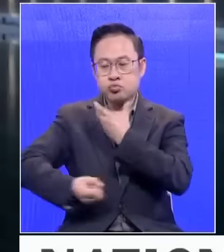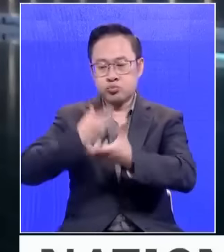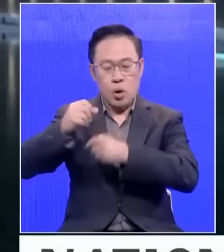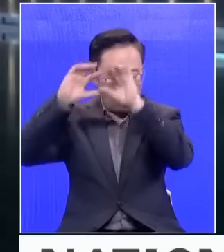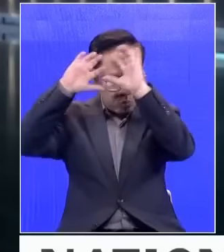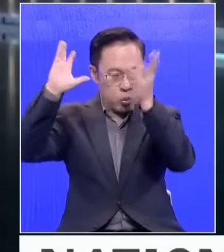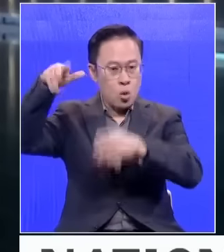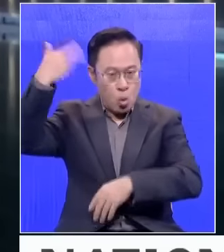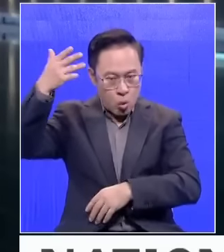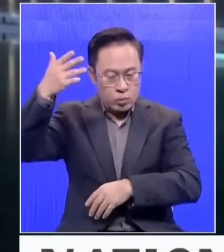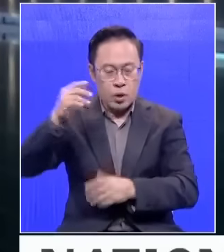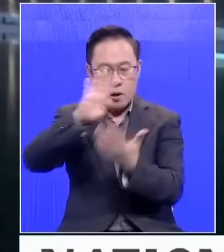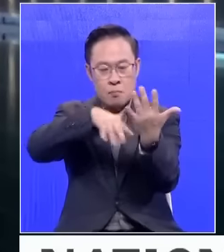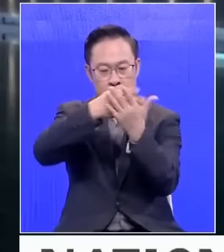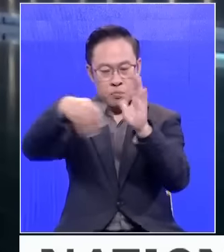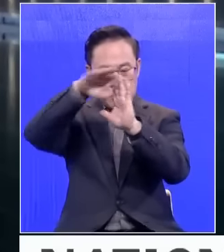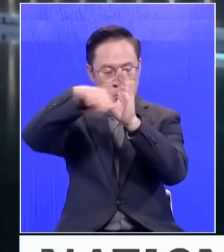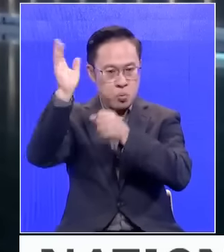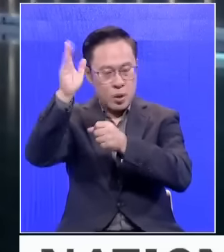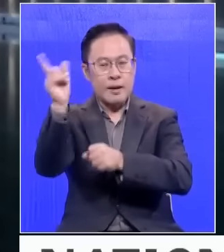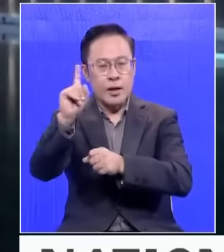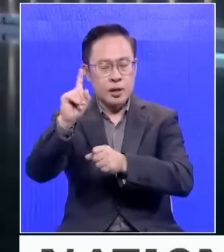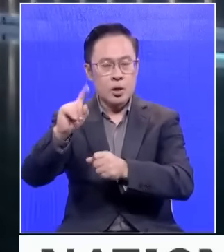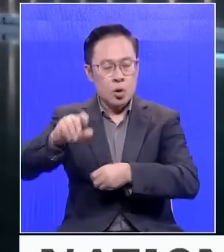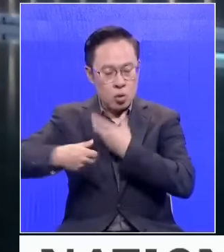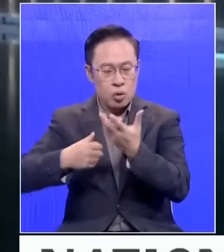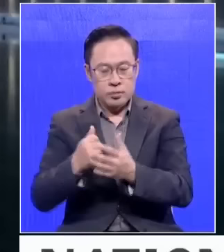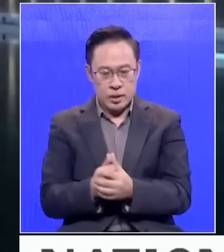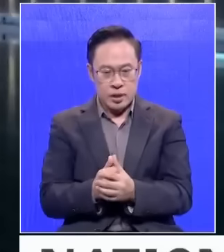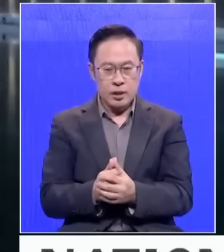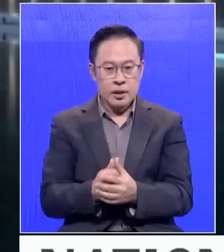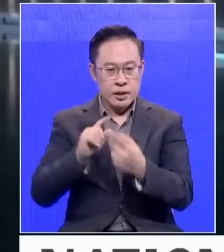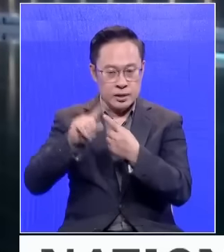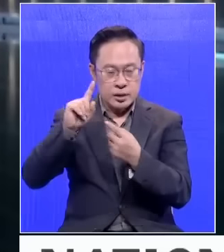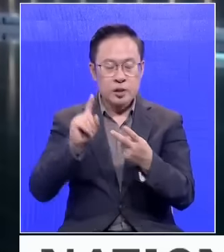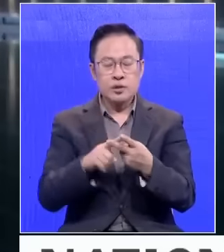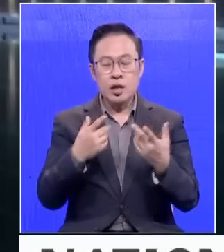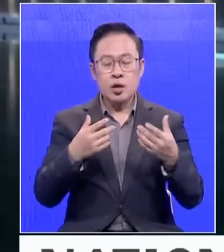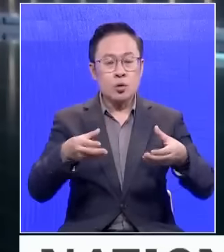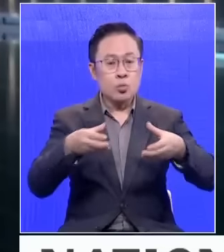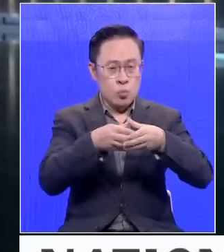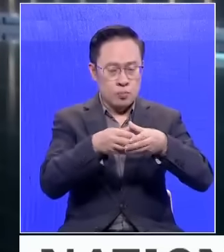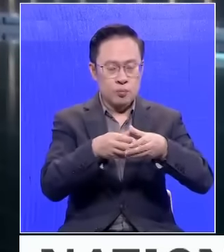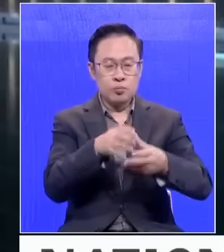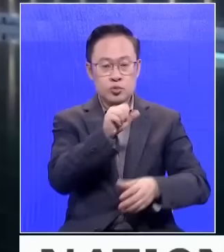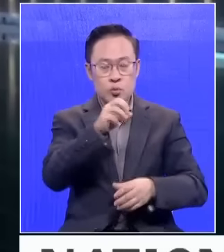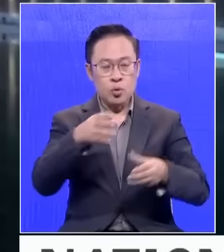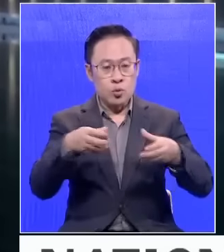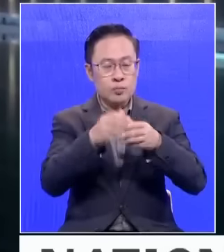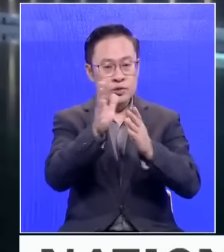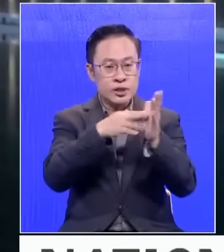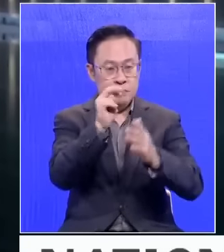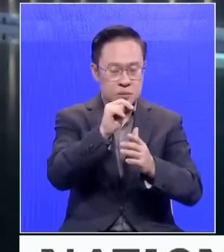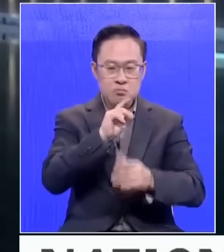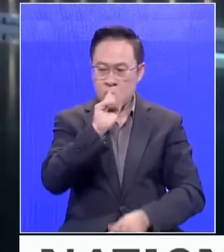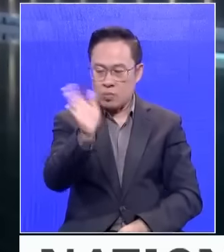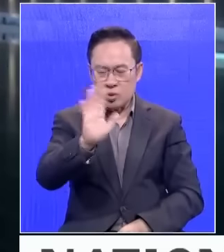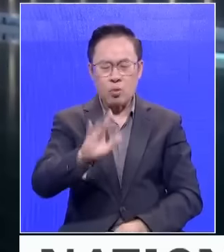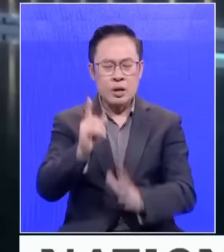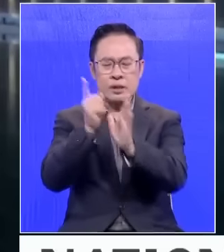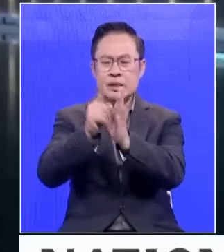ลงมติกันนะครับซึ่งผลก็ปรากฏว่าสวพันธุ์ใหม่ได้พ่ายมติไปให้กับสวสายสีน้ำเงิน143เสียงต่อ